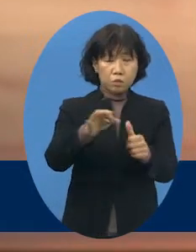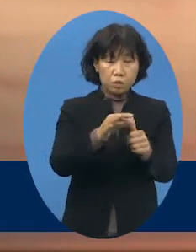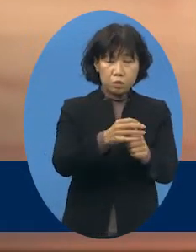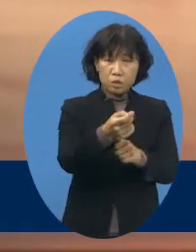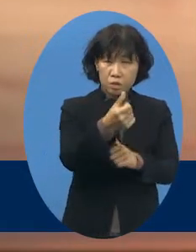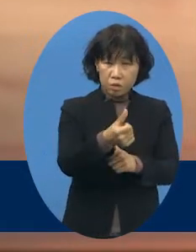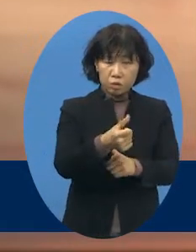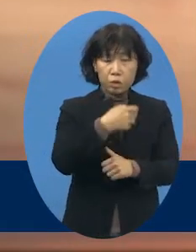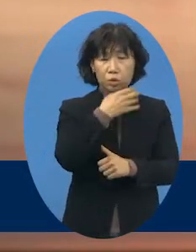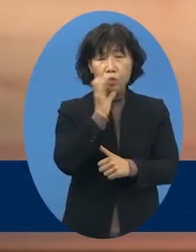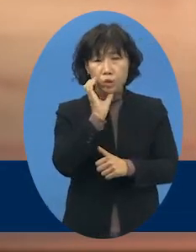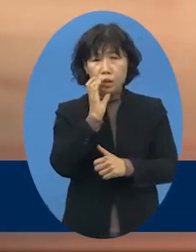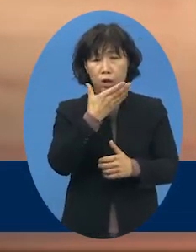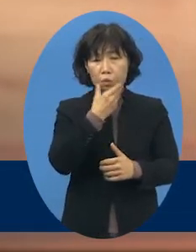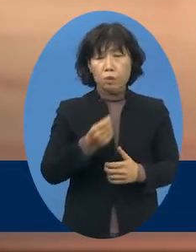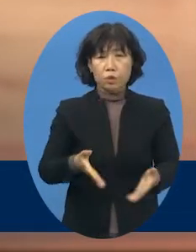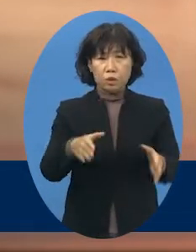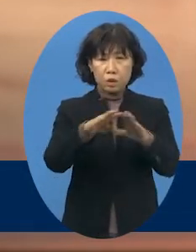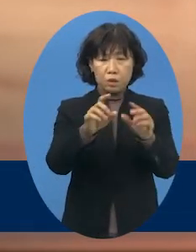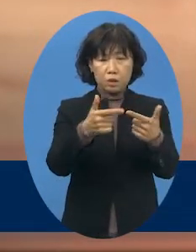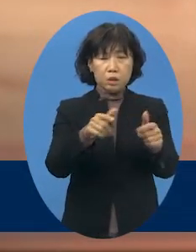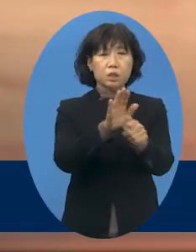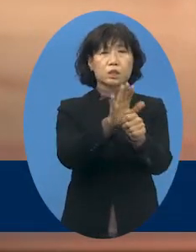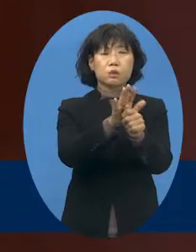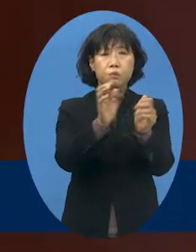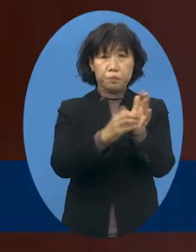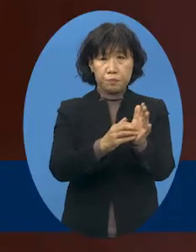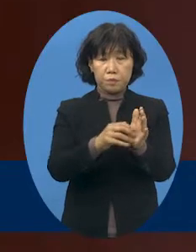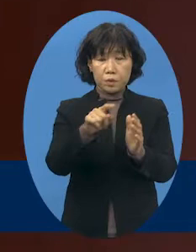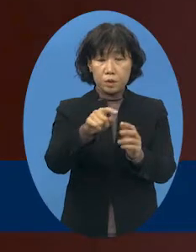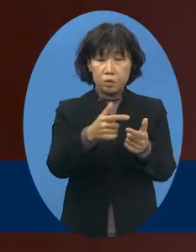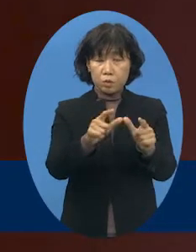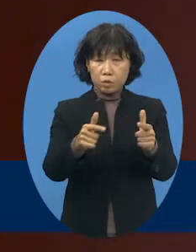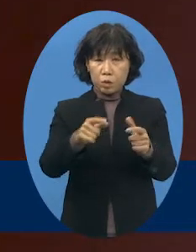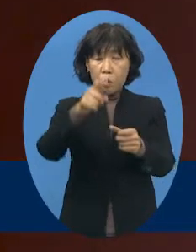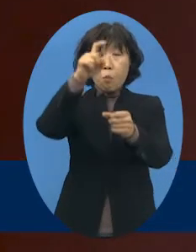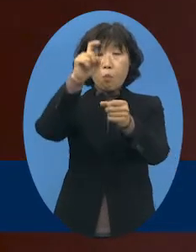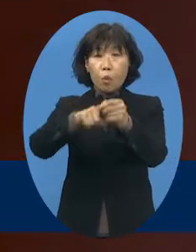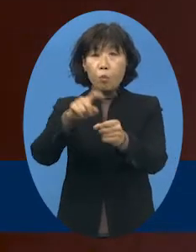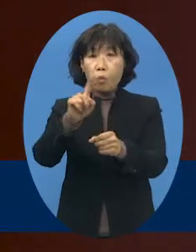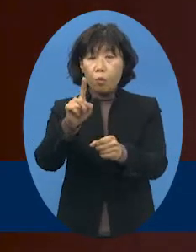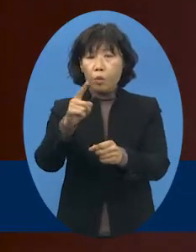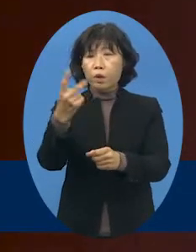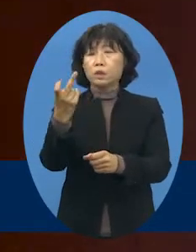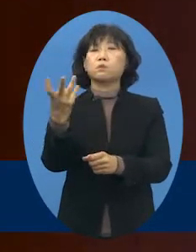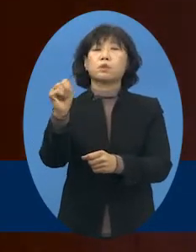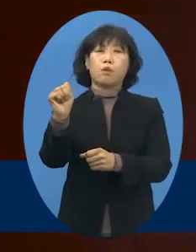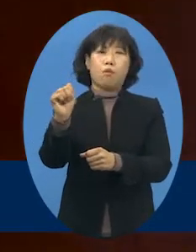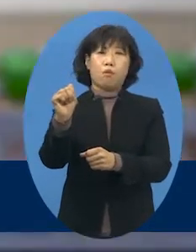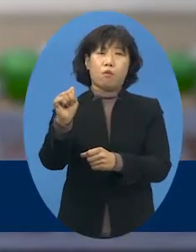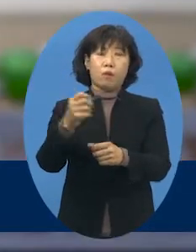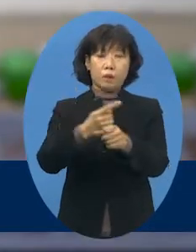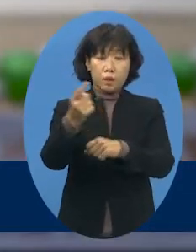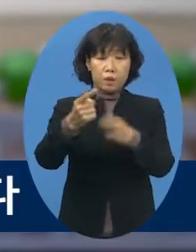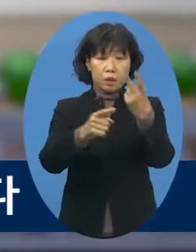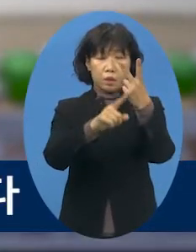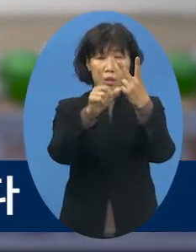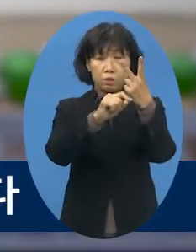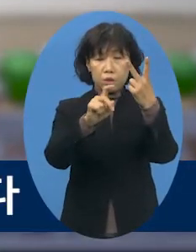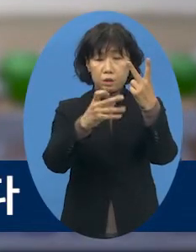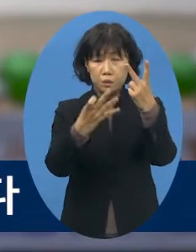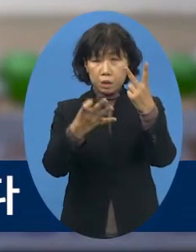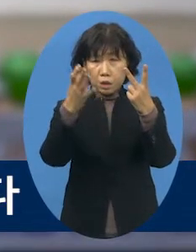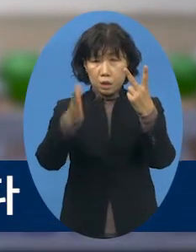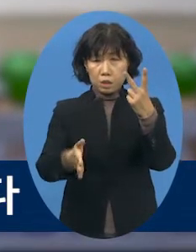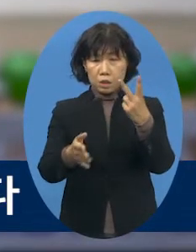경로당 복지시설 등의 지원 한 바 있습니다 올해 성금 성품 5집 목표에 또한 12억 애원이 며 내년